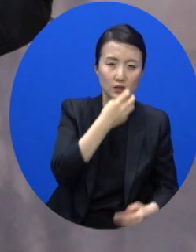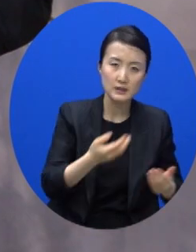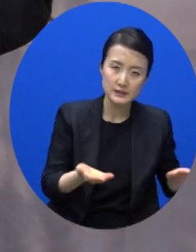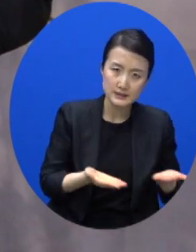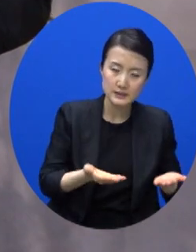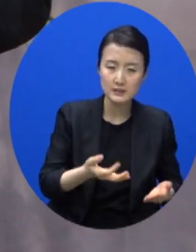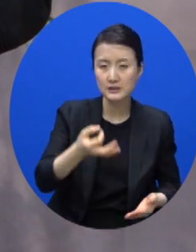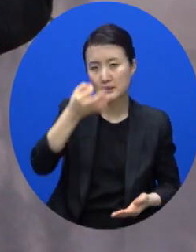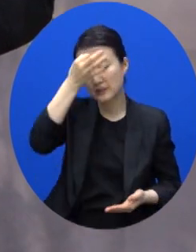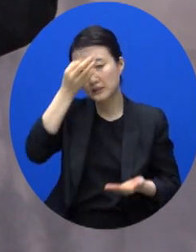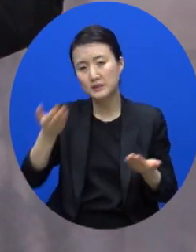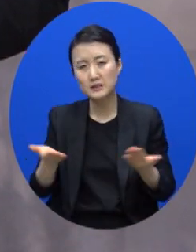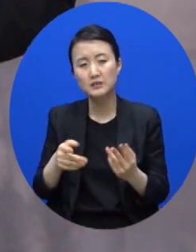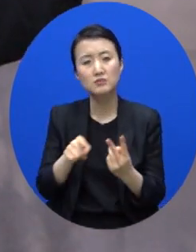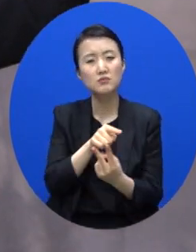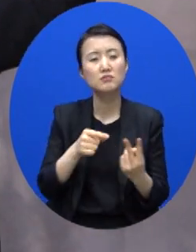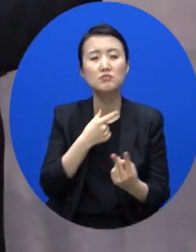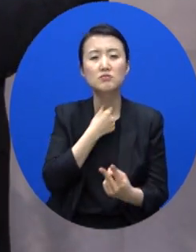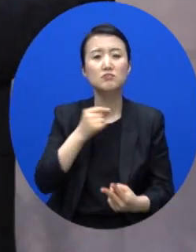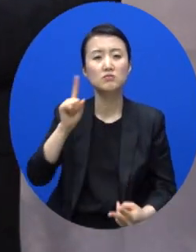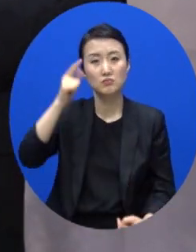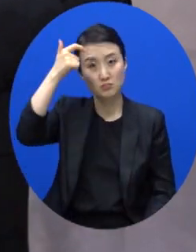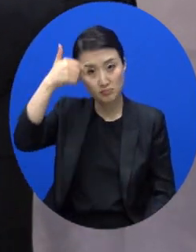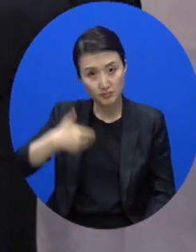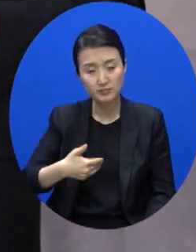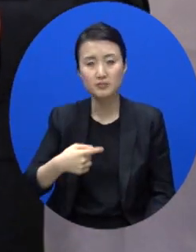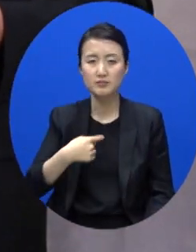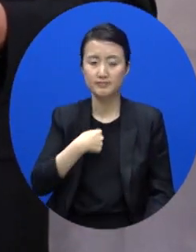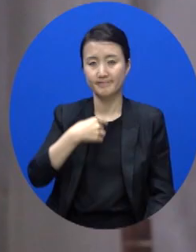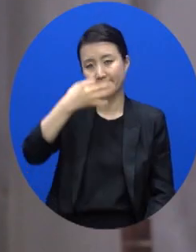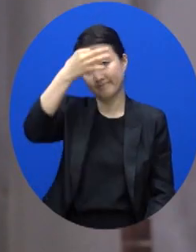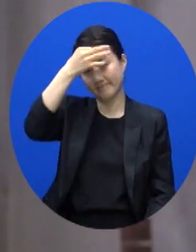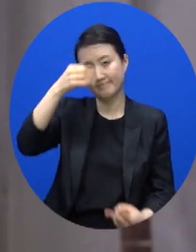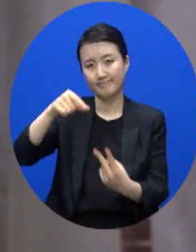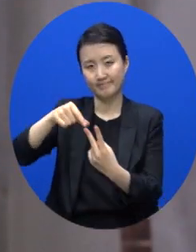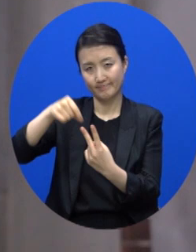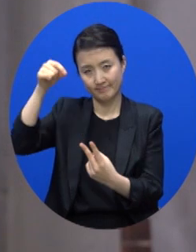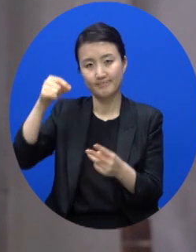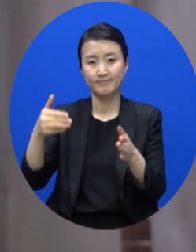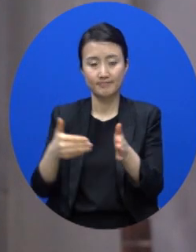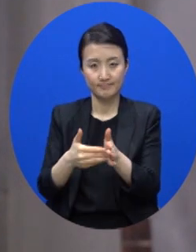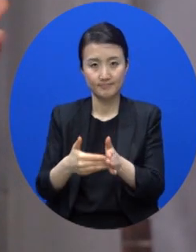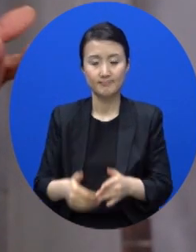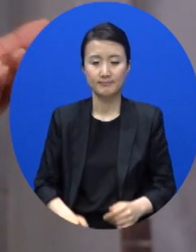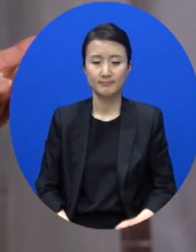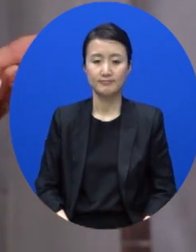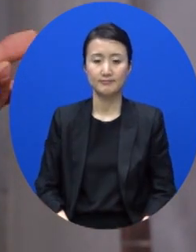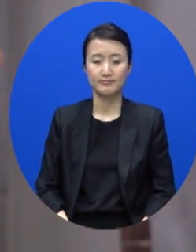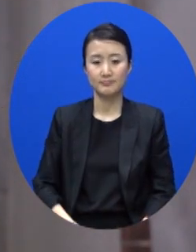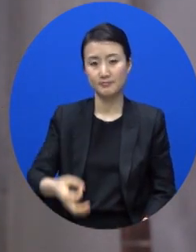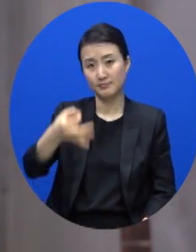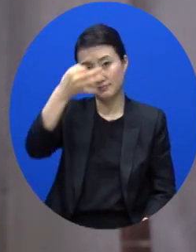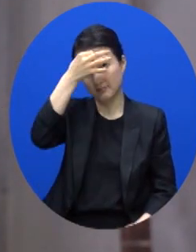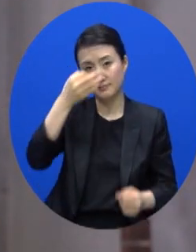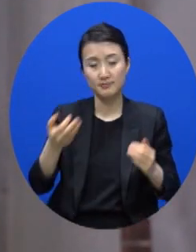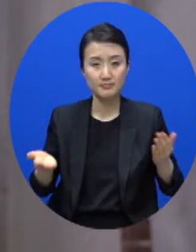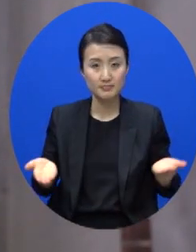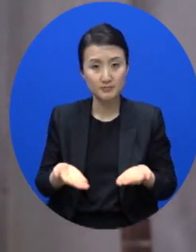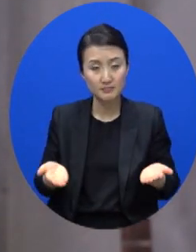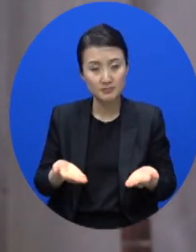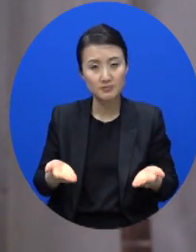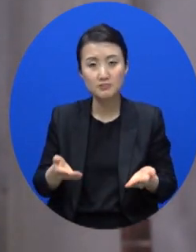것이냐. 그래서 저는 기능직을 선택했습니다. 근데 기능직에서 다